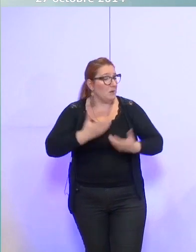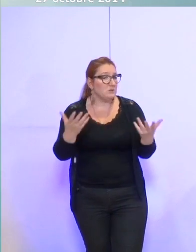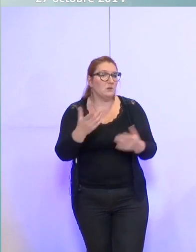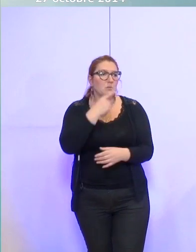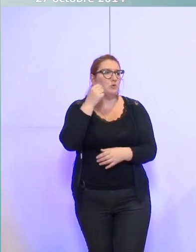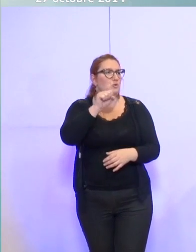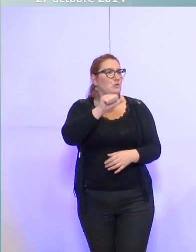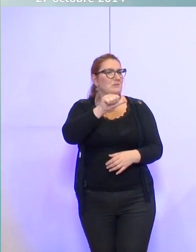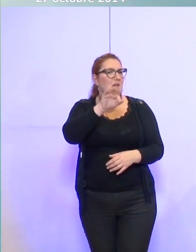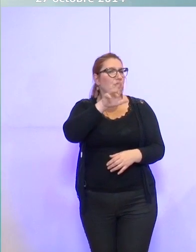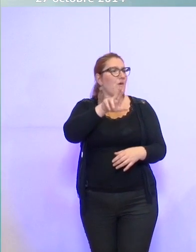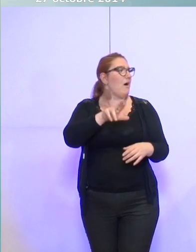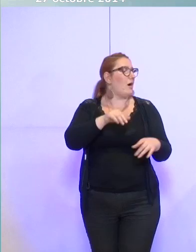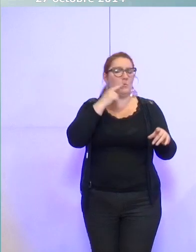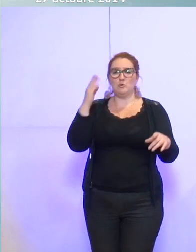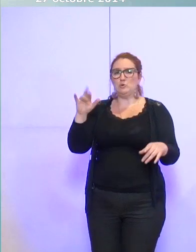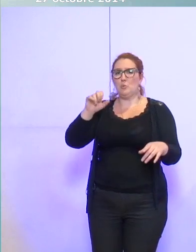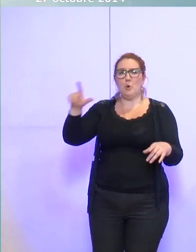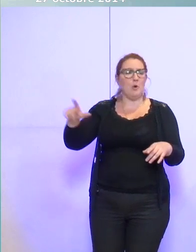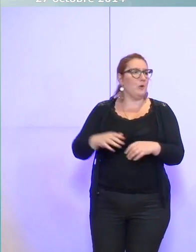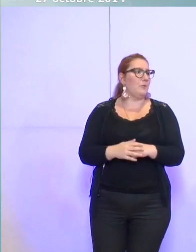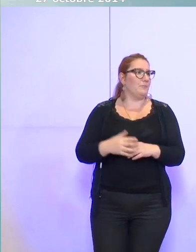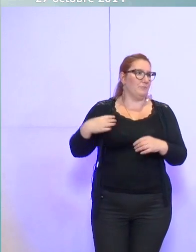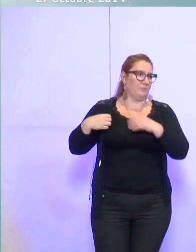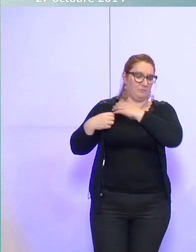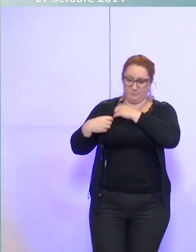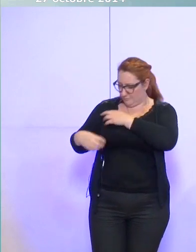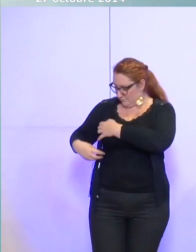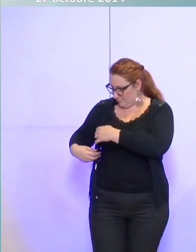Monsieur Safar, Monsieur Breuil.